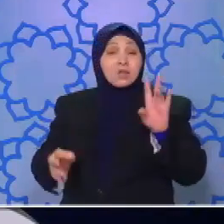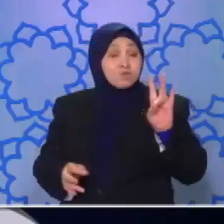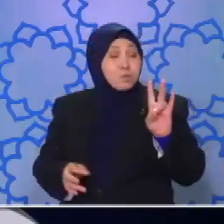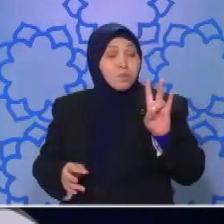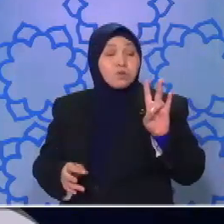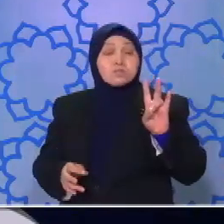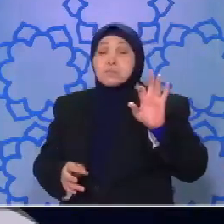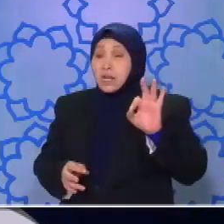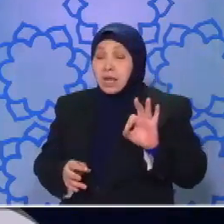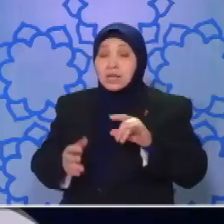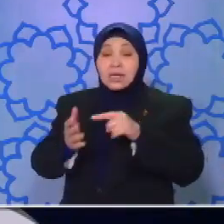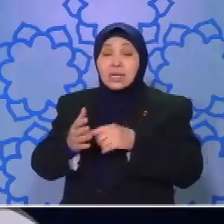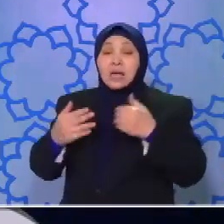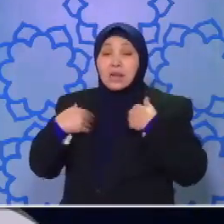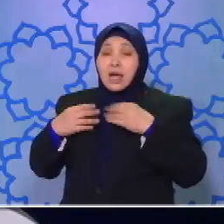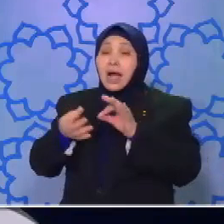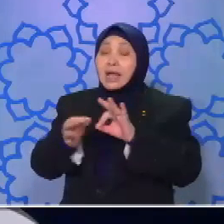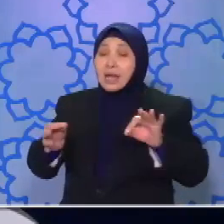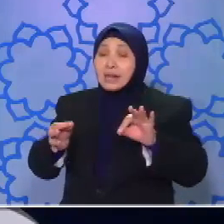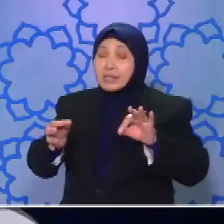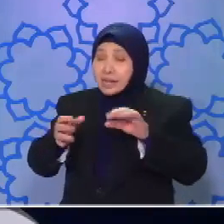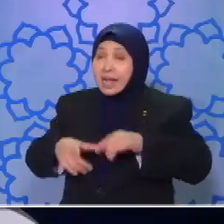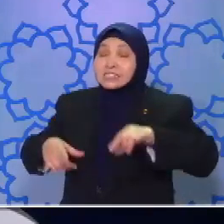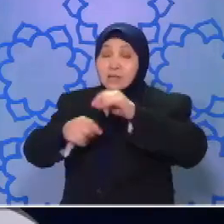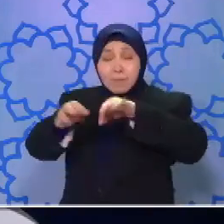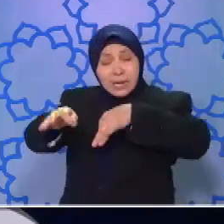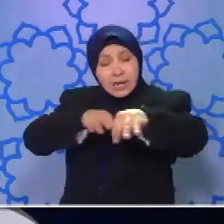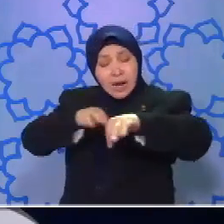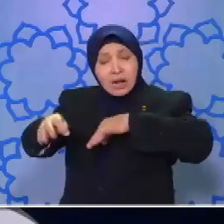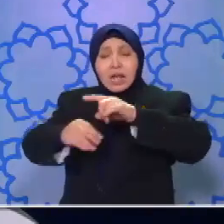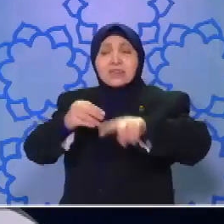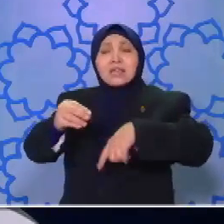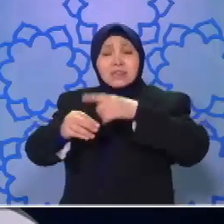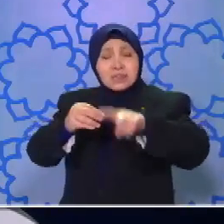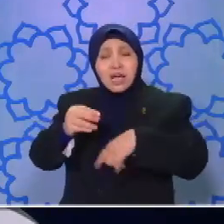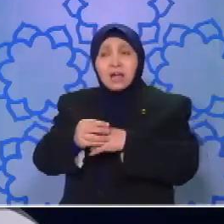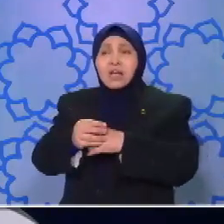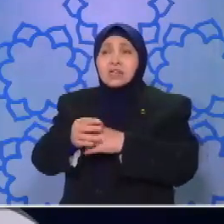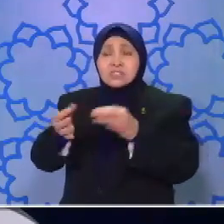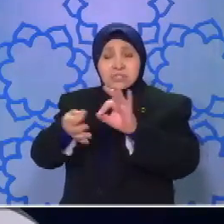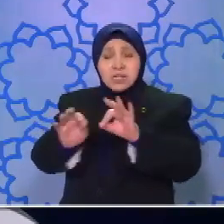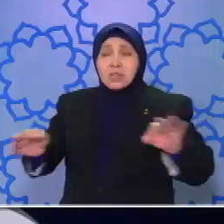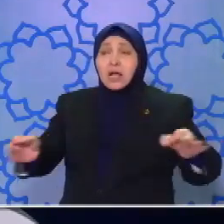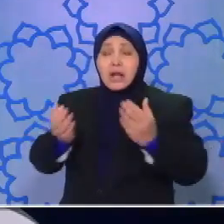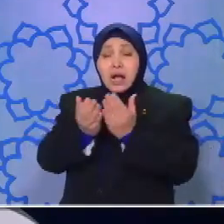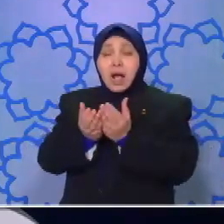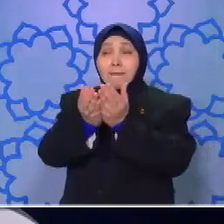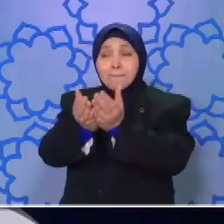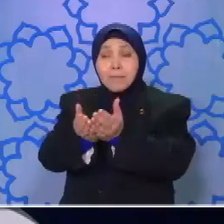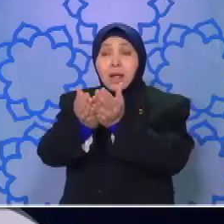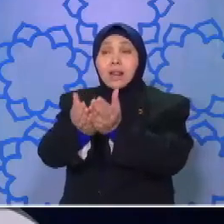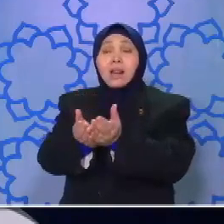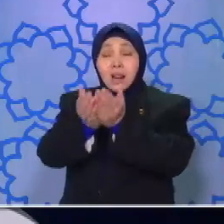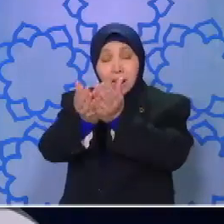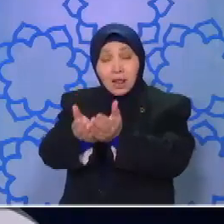79. Ini adalah ayat kesimpulan, ayat penerangan tentang kisah kapal ataupun lebih tepatnya adalah sampan lah,